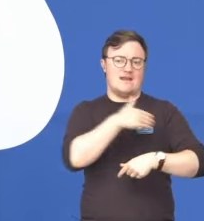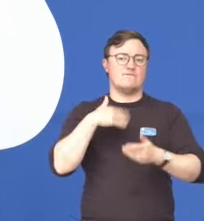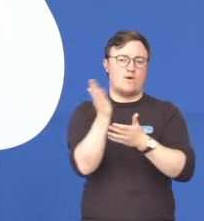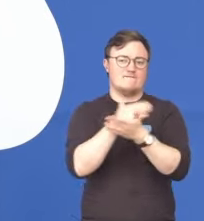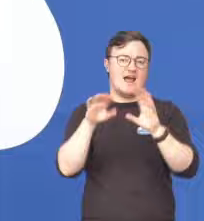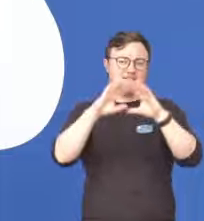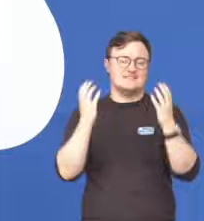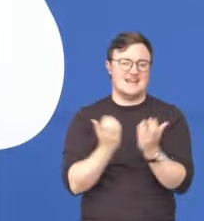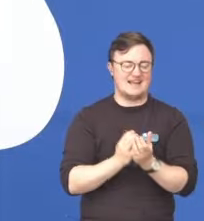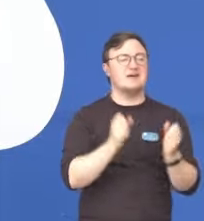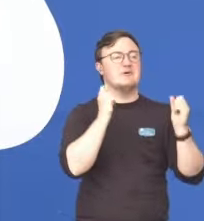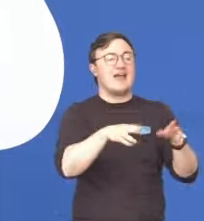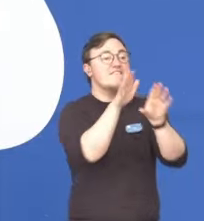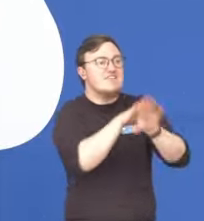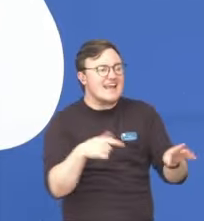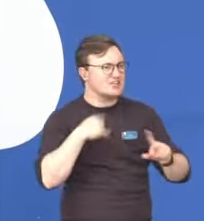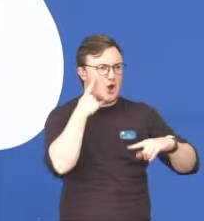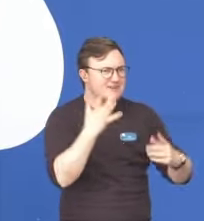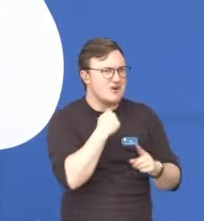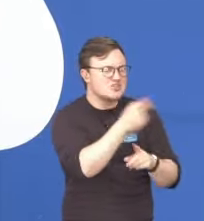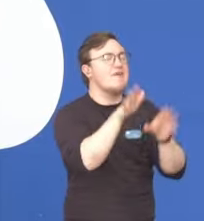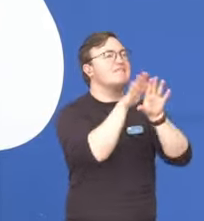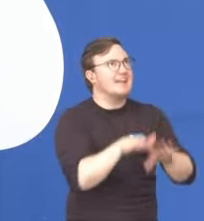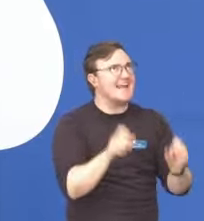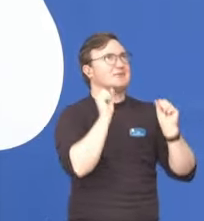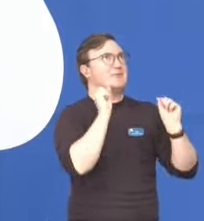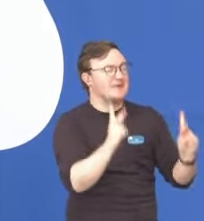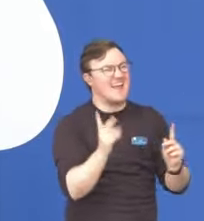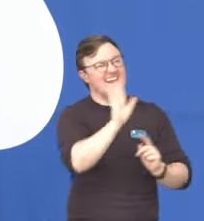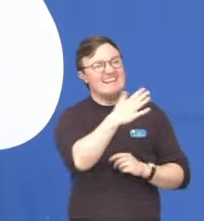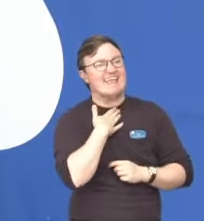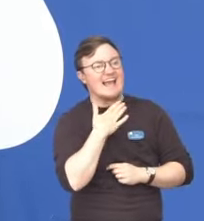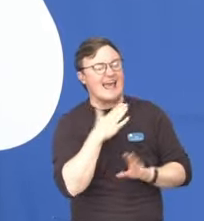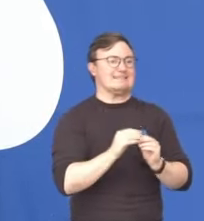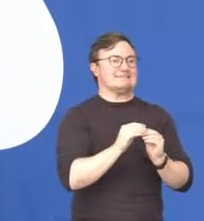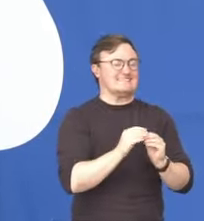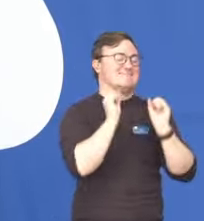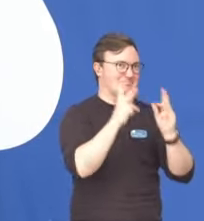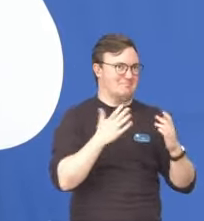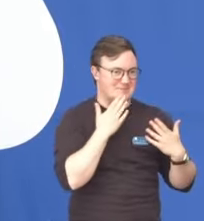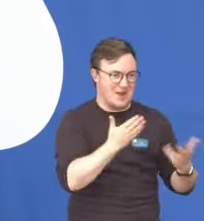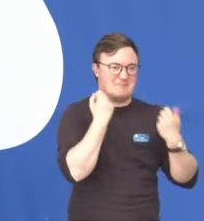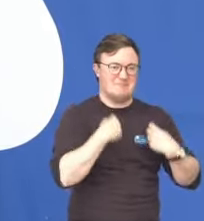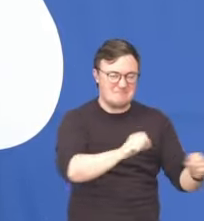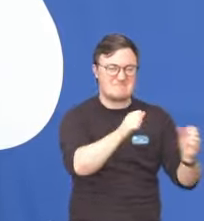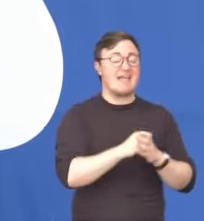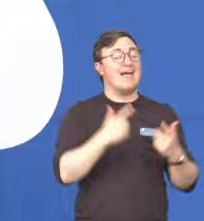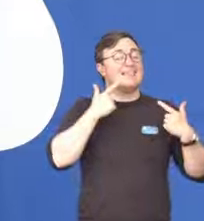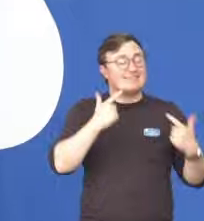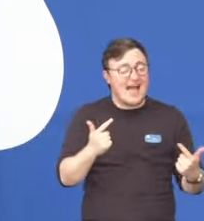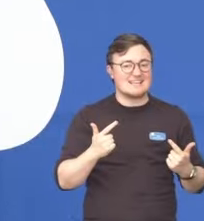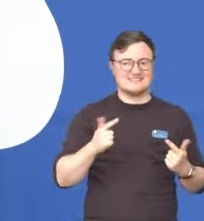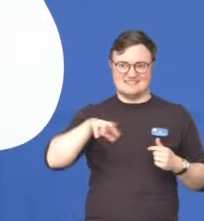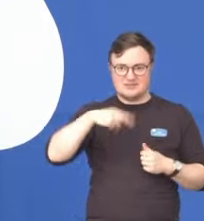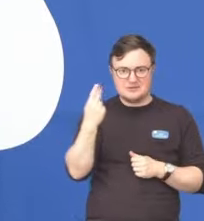Dialektal språkförbistning. Har vi avhandlat det också? Gud vad trevligt att vara igång. Tack så mycket för de första känningarna